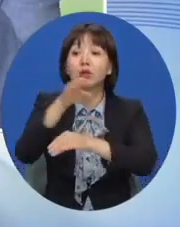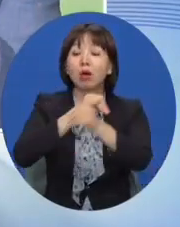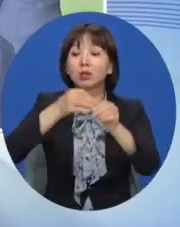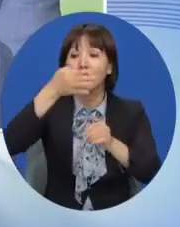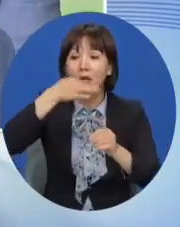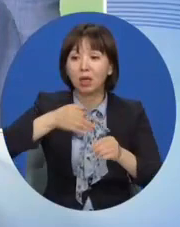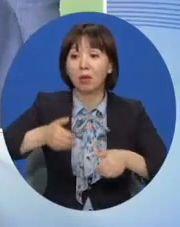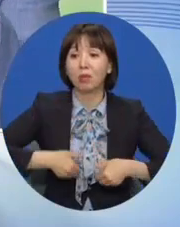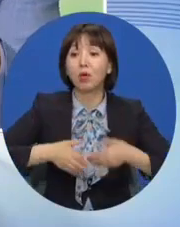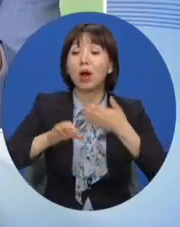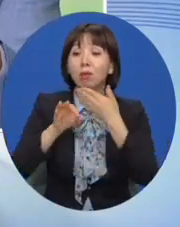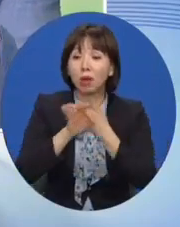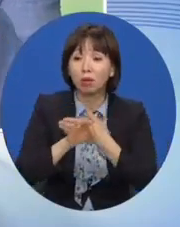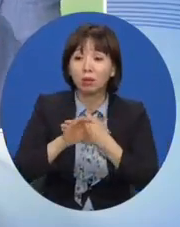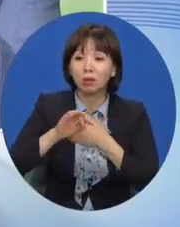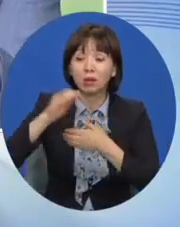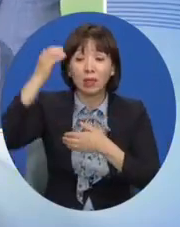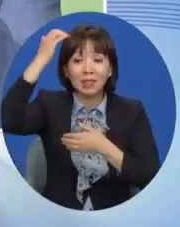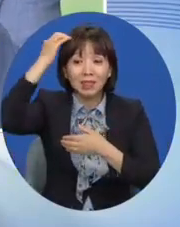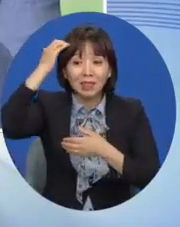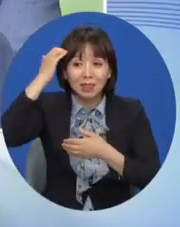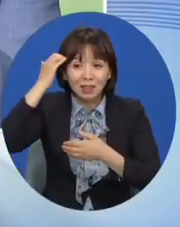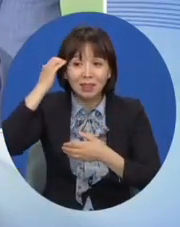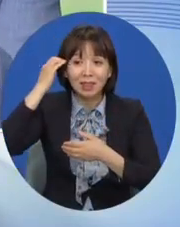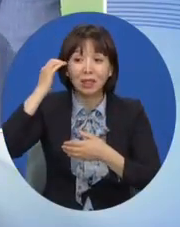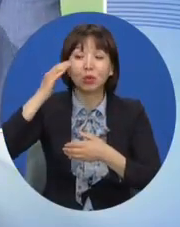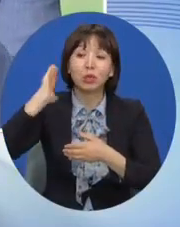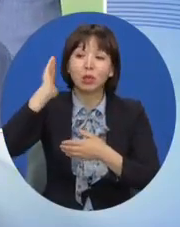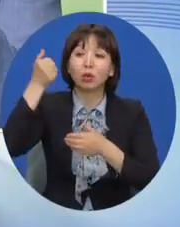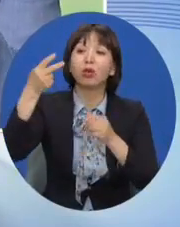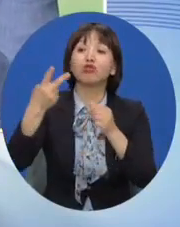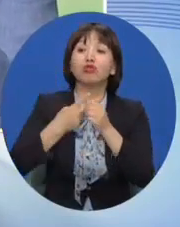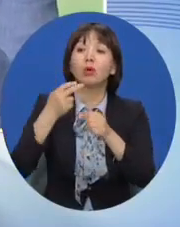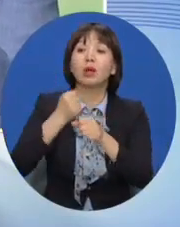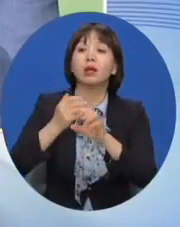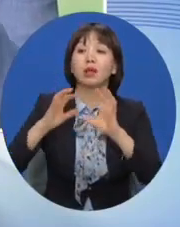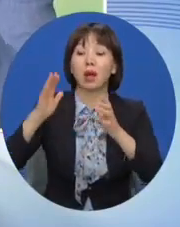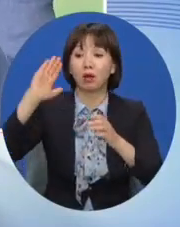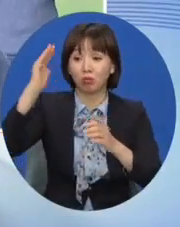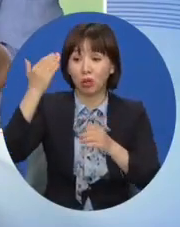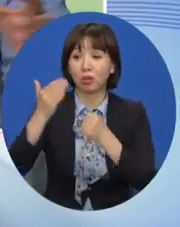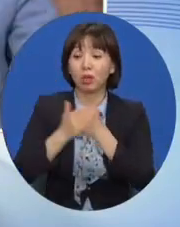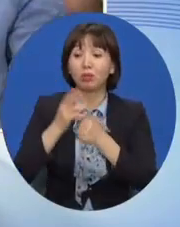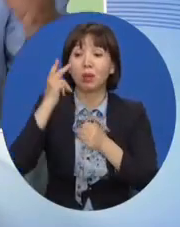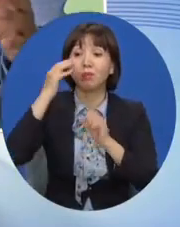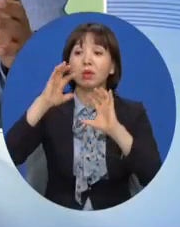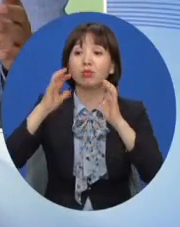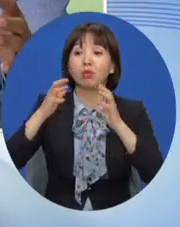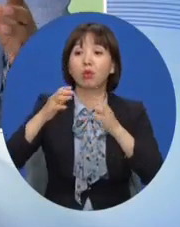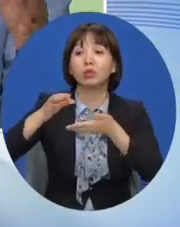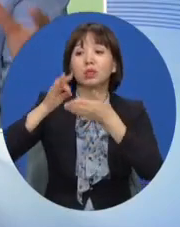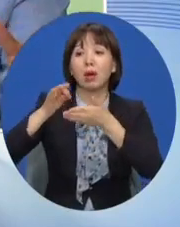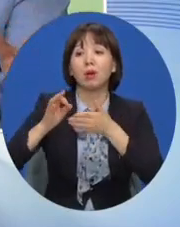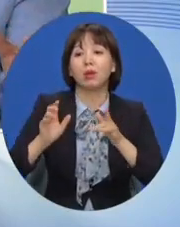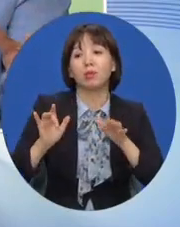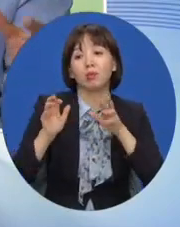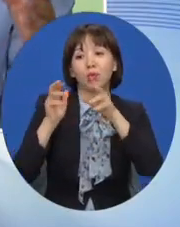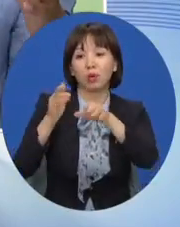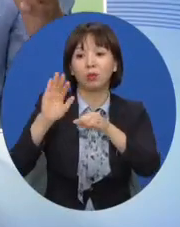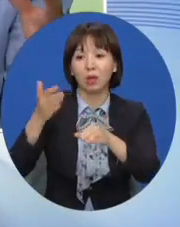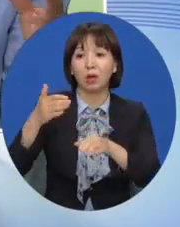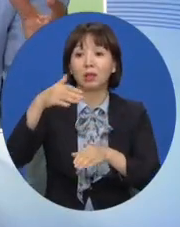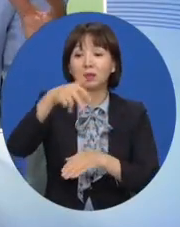이익에 필요하다면 흑인도 대통령을 두 번이나 하는 그런 나라가 되니까 미국으로 자본이 몰리는 겁니다. 우리